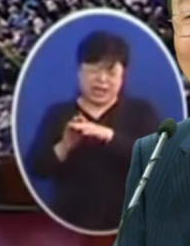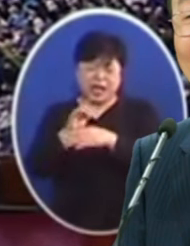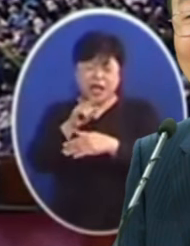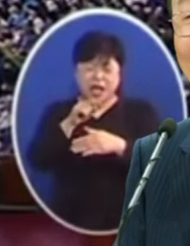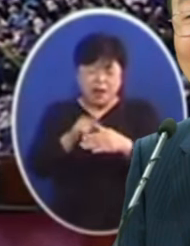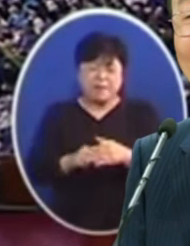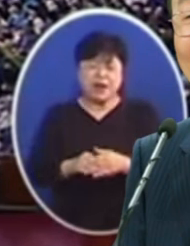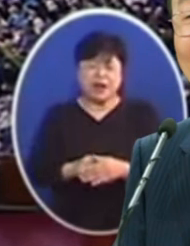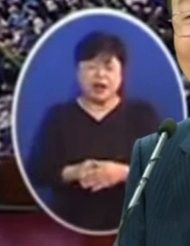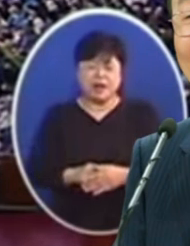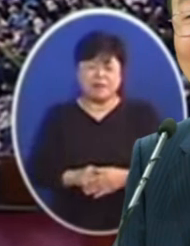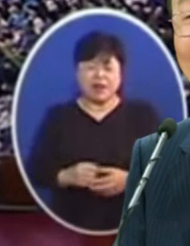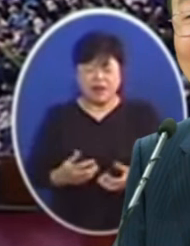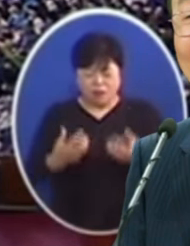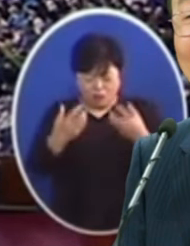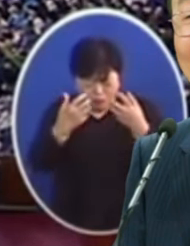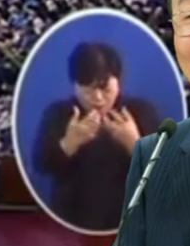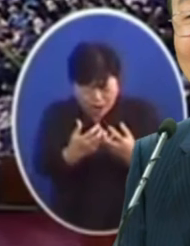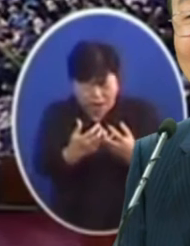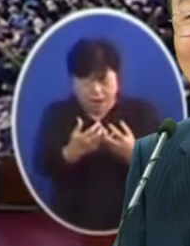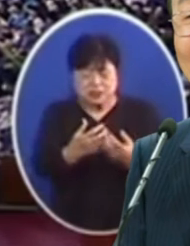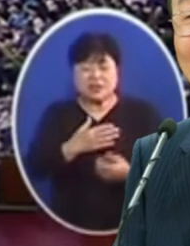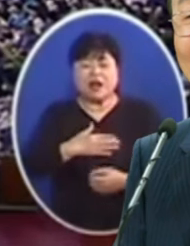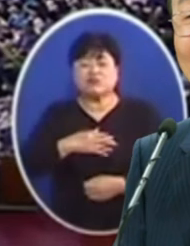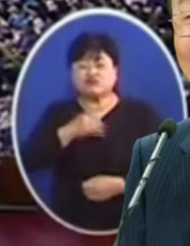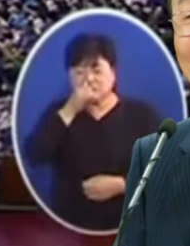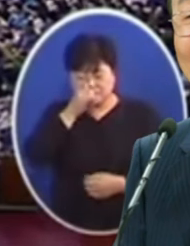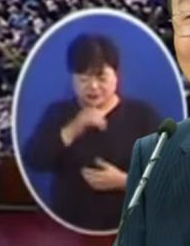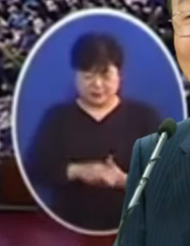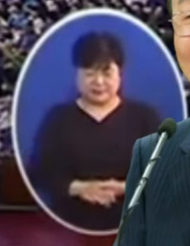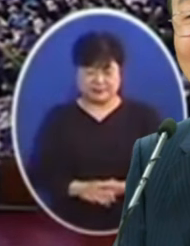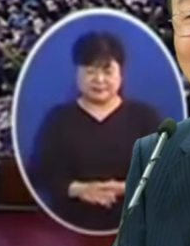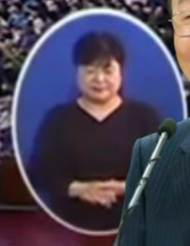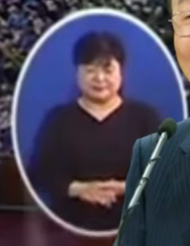마음의 바닥에 깔려있다는 것을 부인할 수 없는 것입니다.